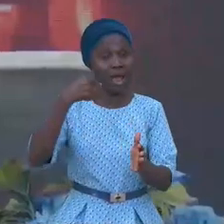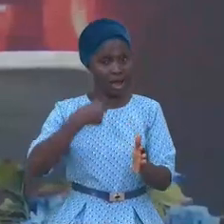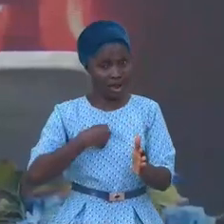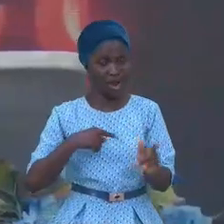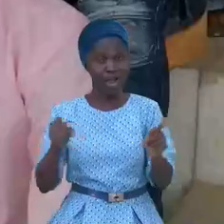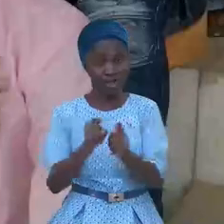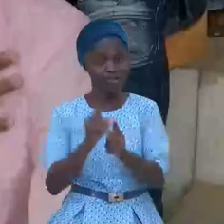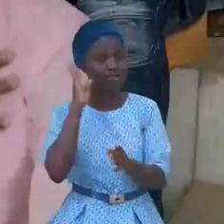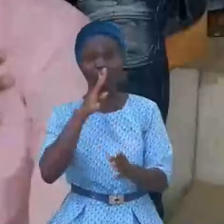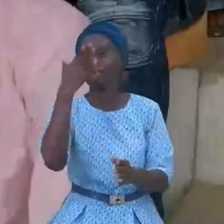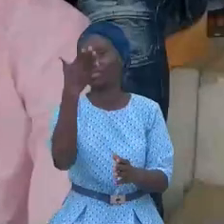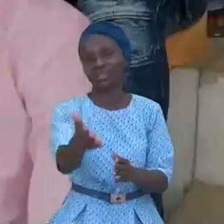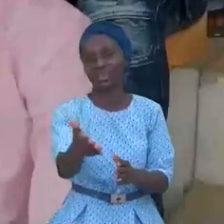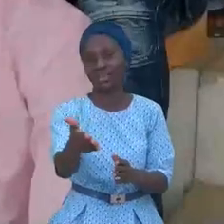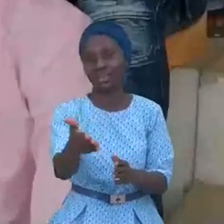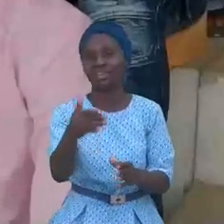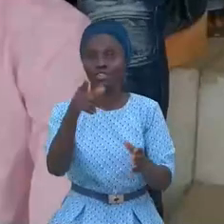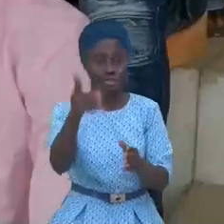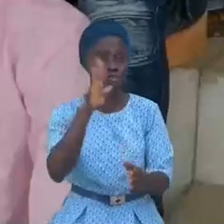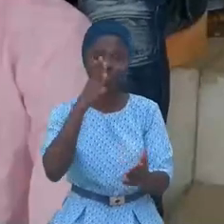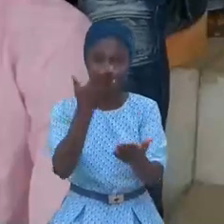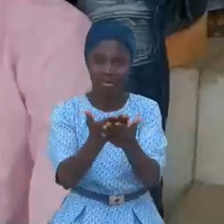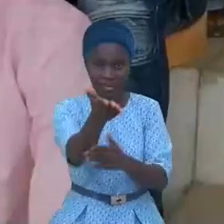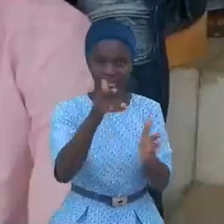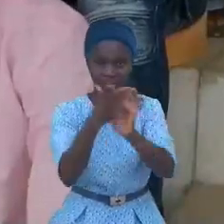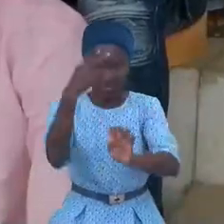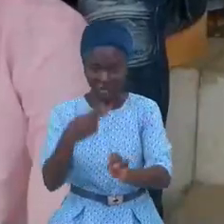je serai là-bas. Et tu seras là-bas.